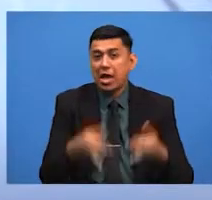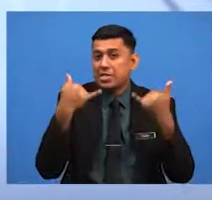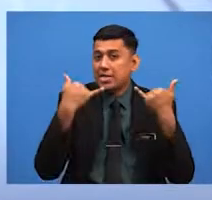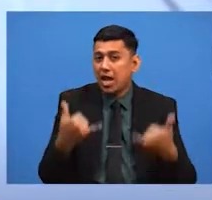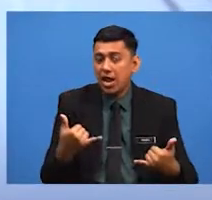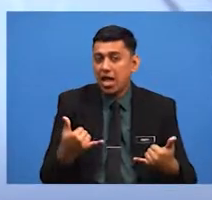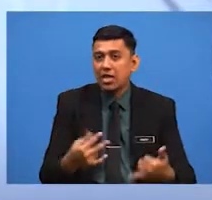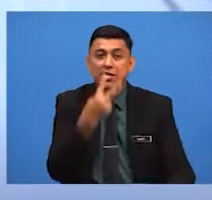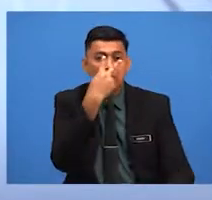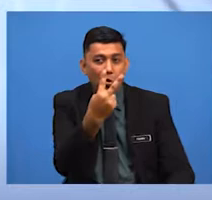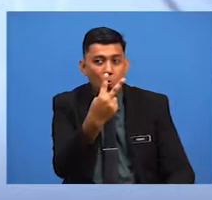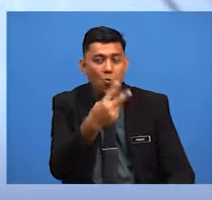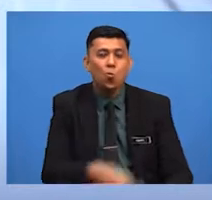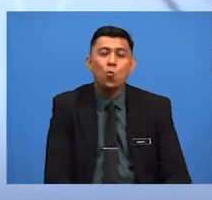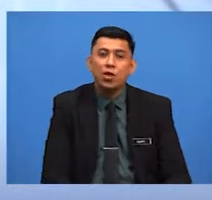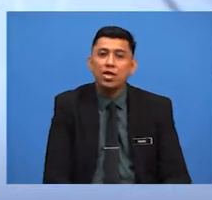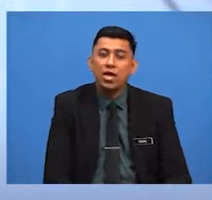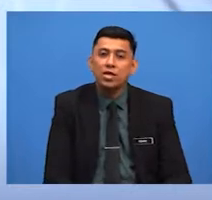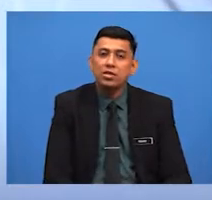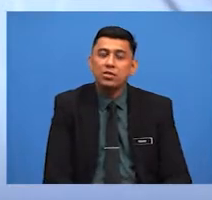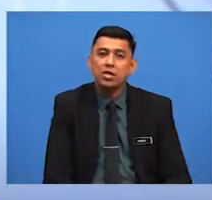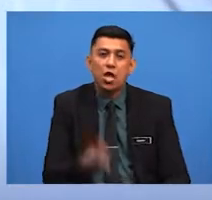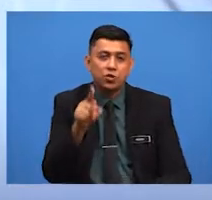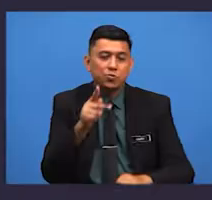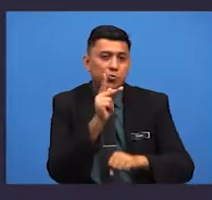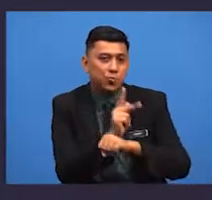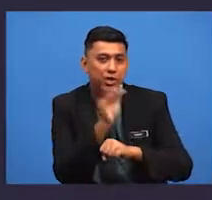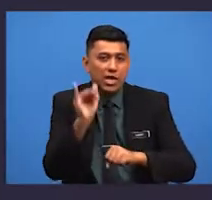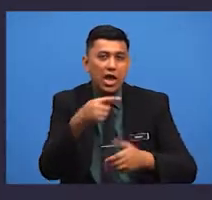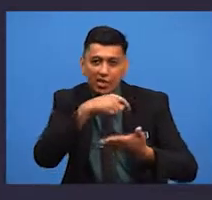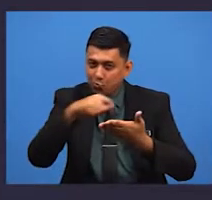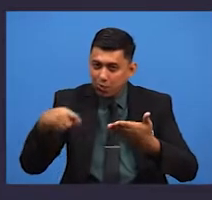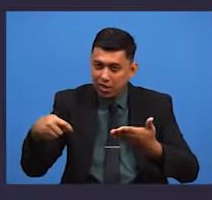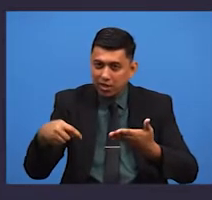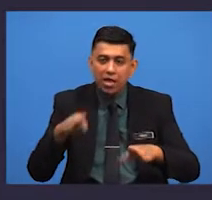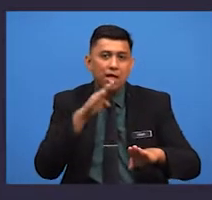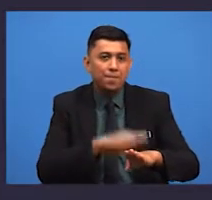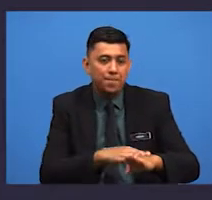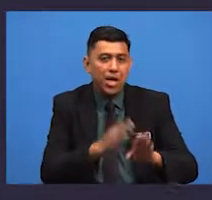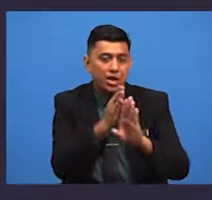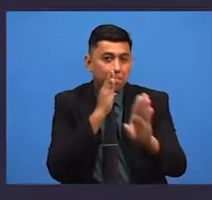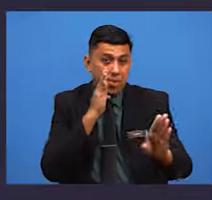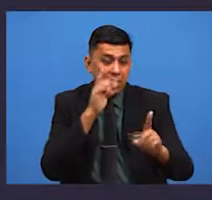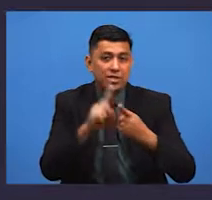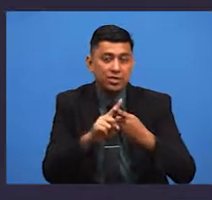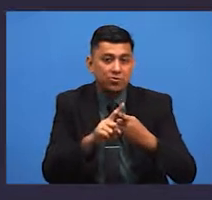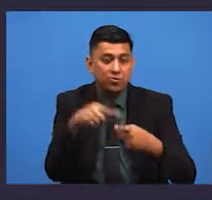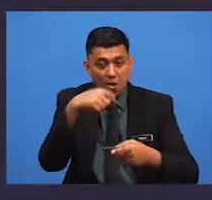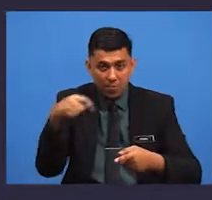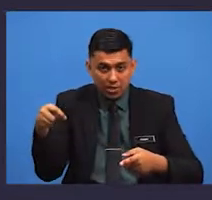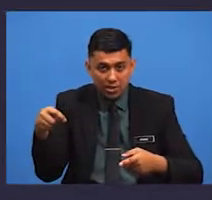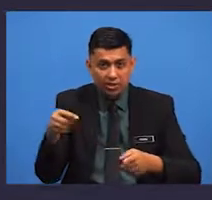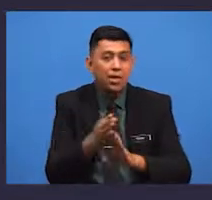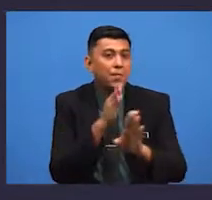Sekarang, kita lihat sudukot yang ditulis. Pada baris pertama, penulisan